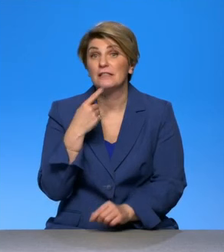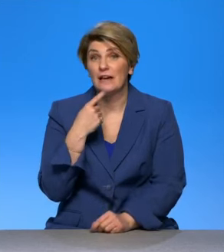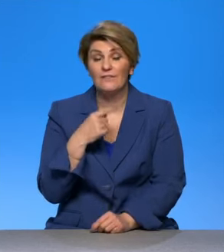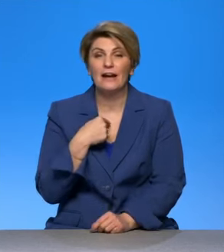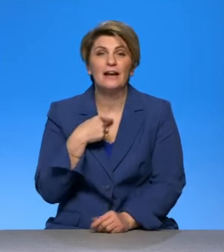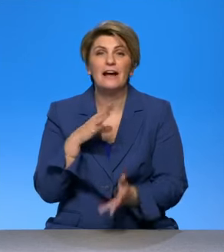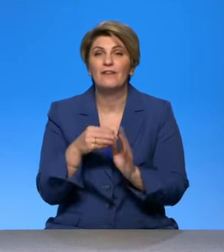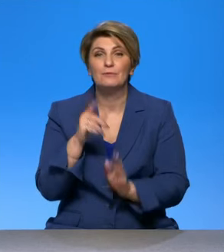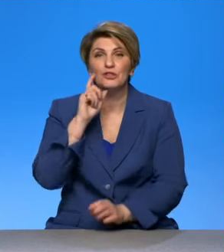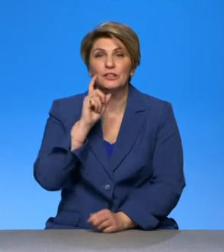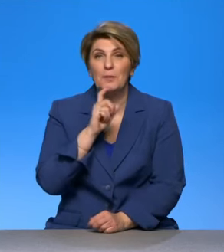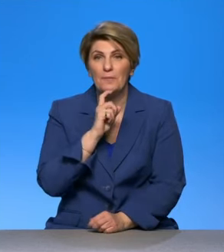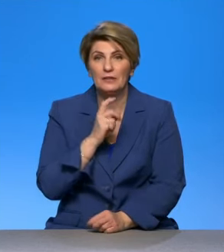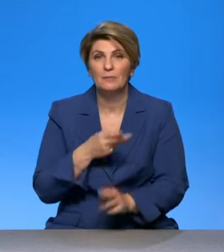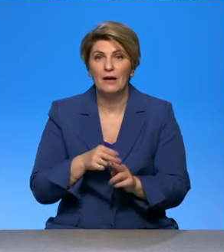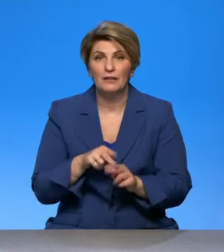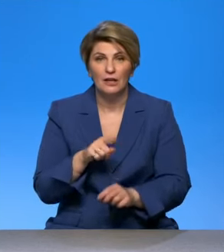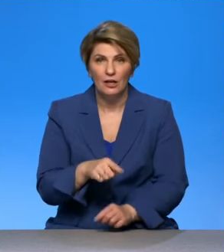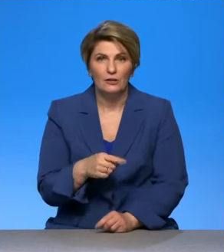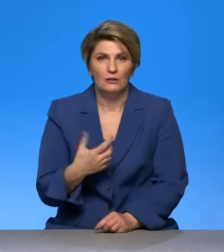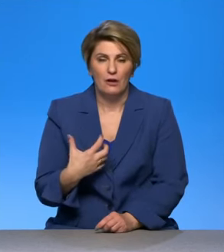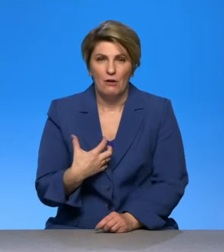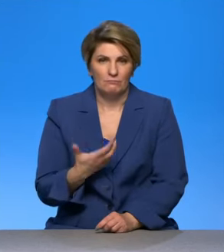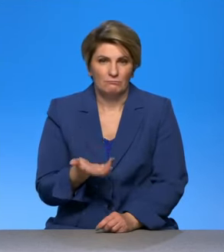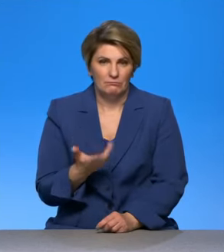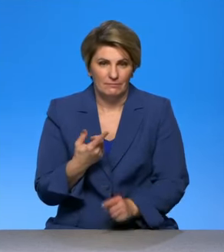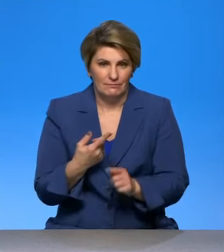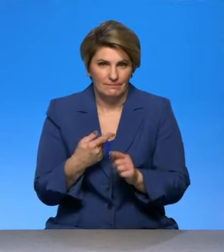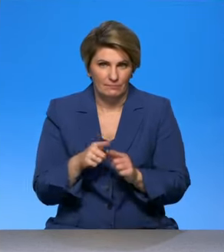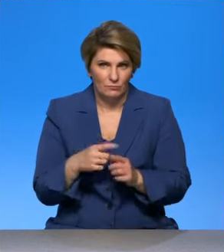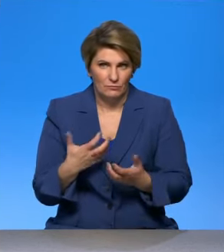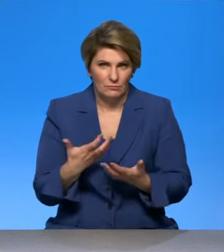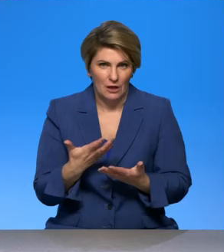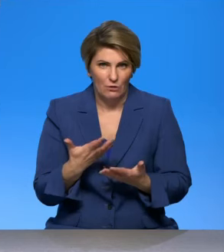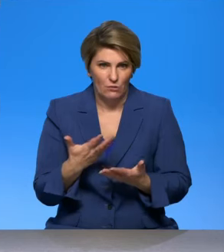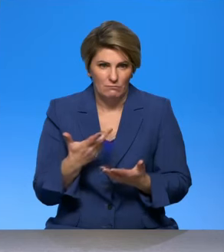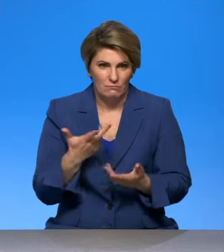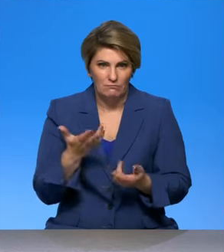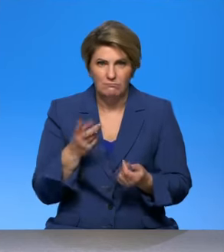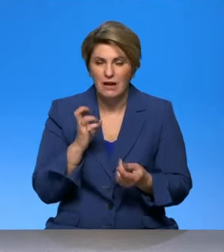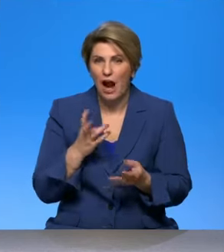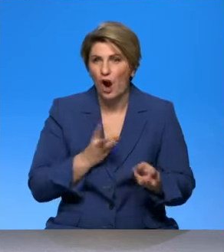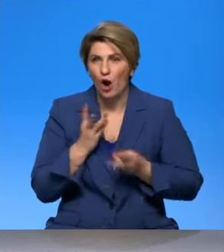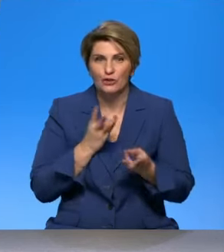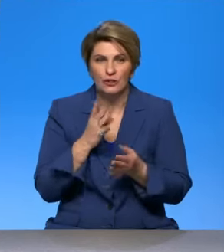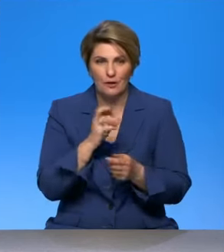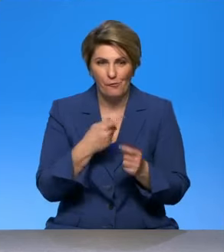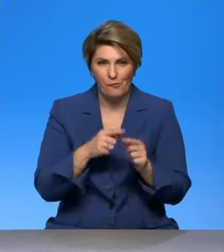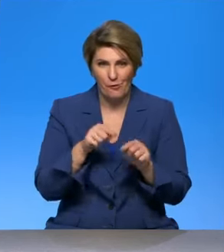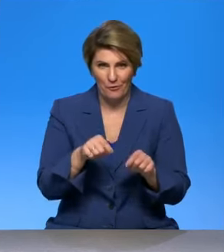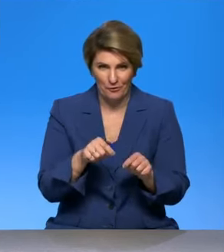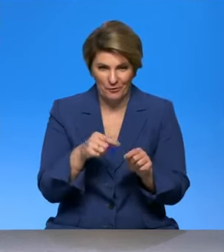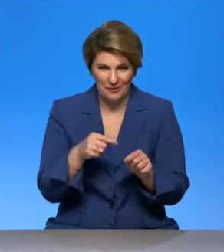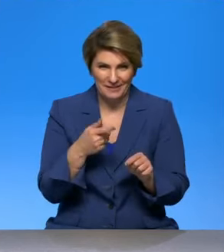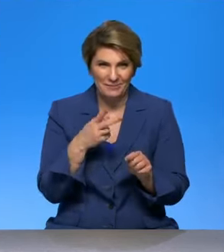понимаю вот это ужасный ажиотаж вокруг этого вопроса. Мне 68 лет. Я всю жизнь отдала медицине.